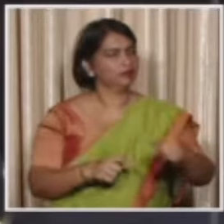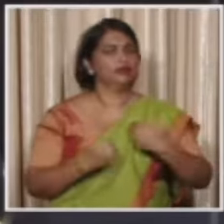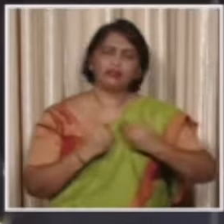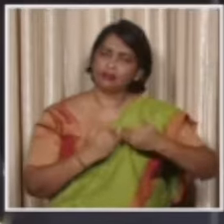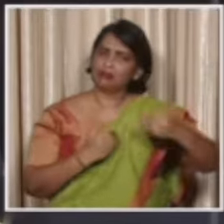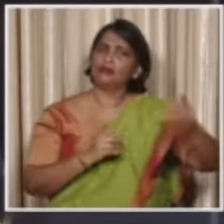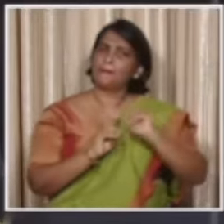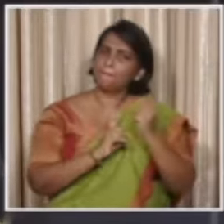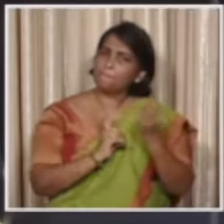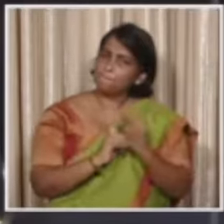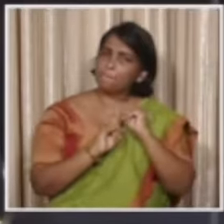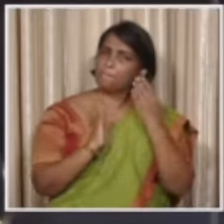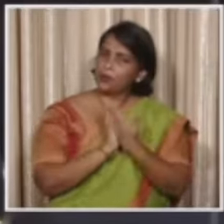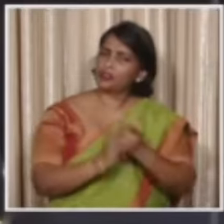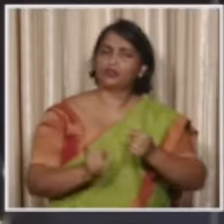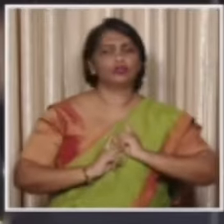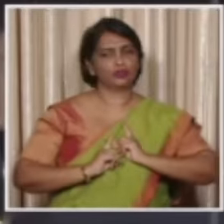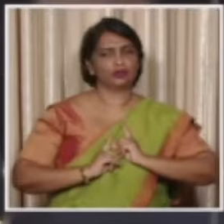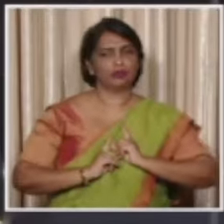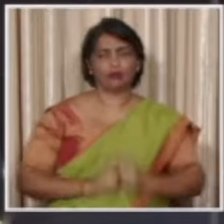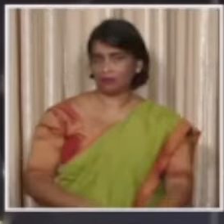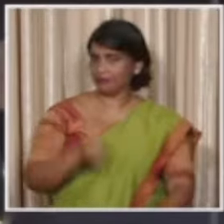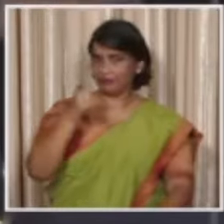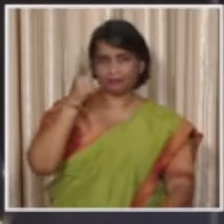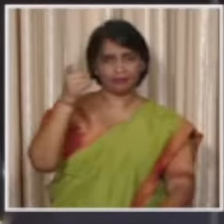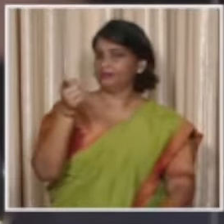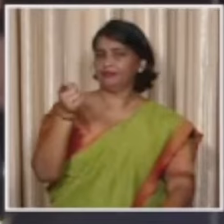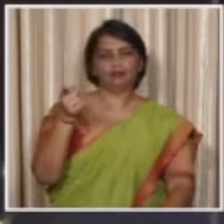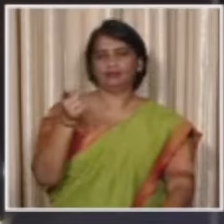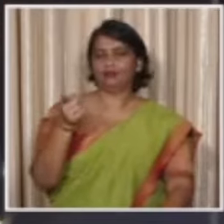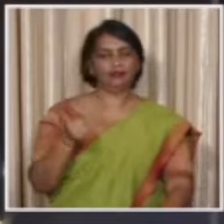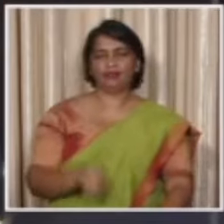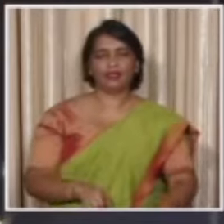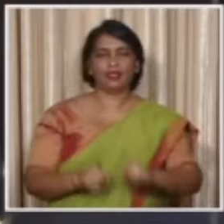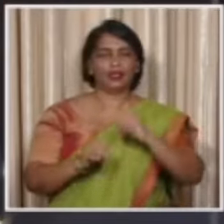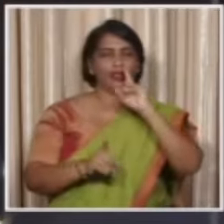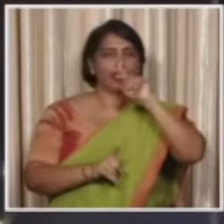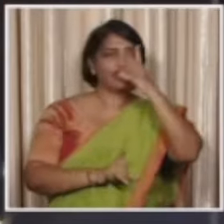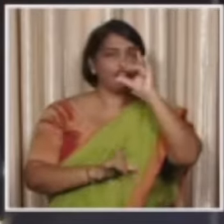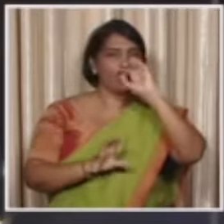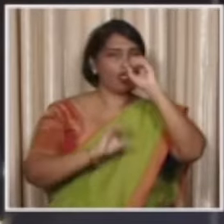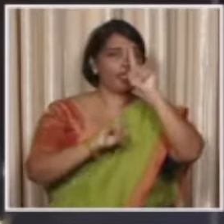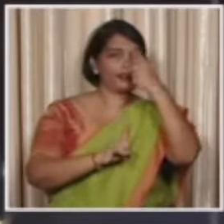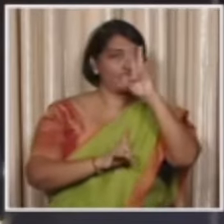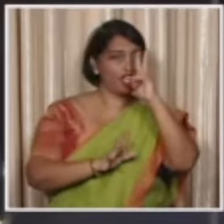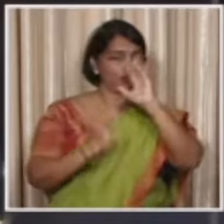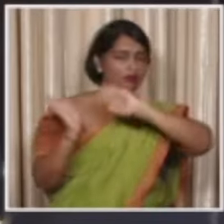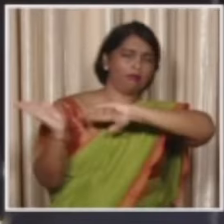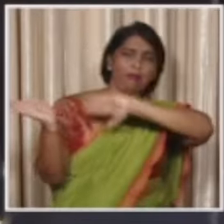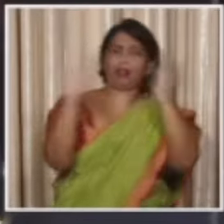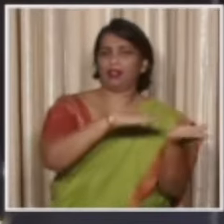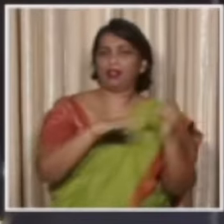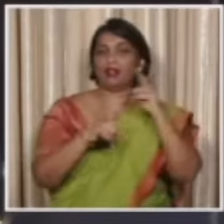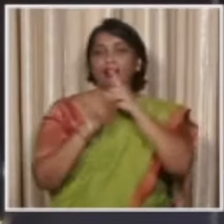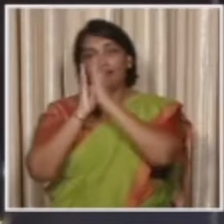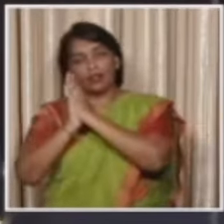ඒ ප්‍රතිපත්තියම තමයි ඉන්නේ. හැබැයි මොවුන් සම්පූර්ණම අංශක 180ක් වෙනස් වෙලා දැන් එක දෙයියෙක් වැඳලා දැන්